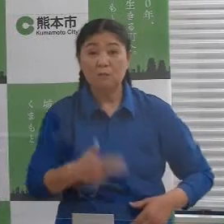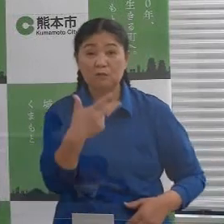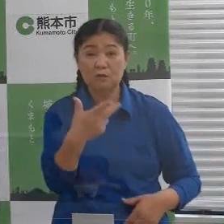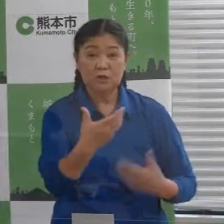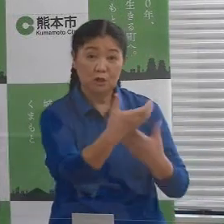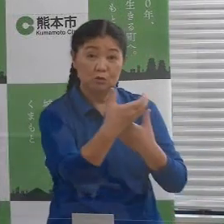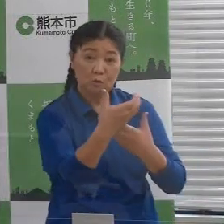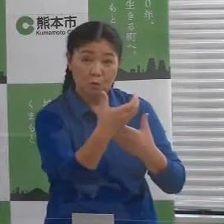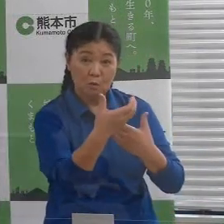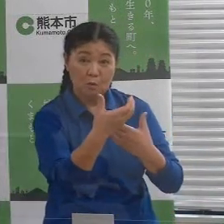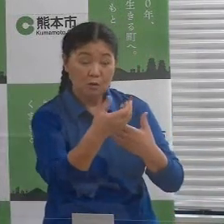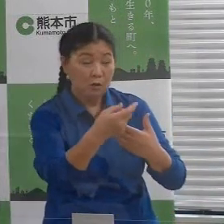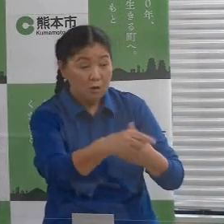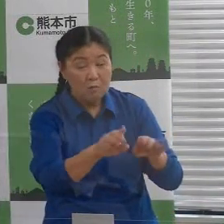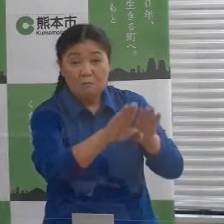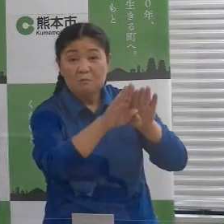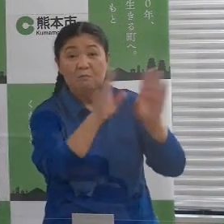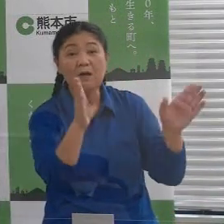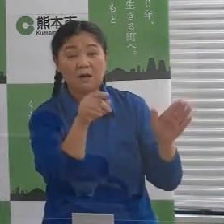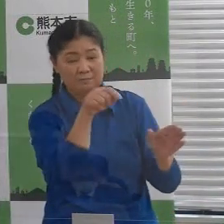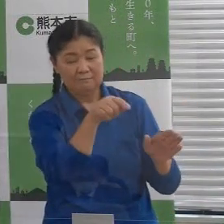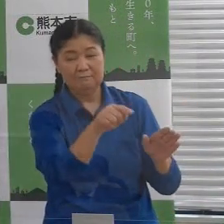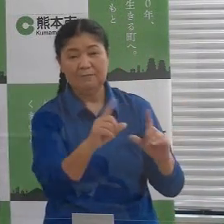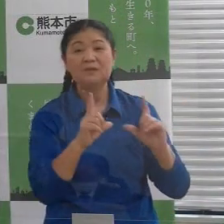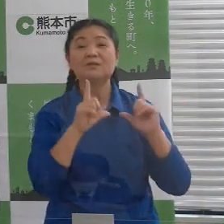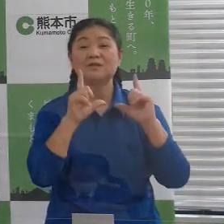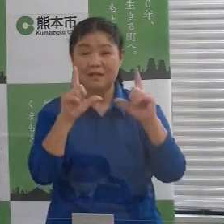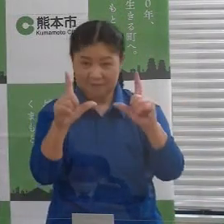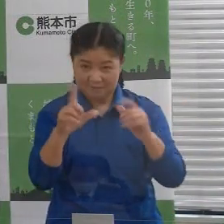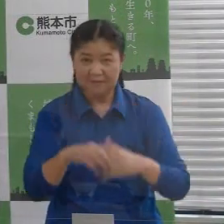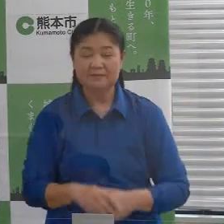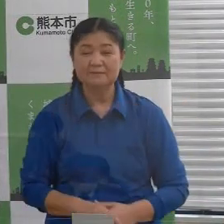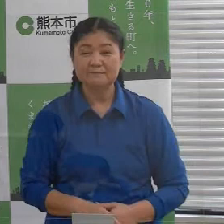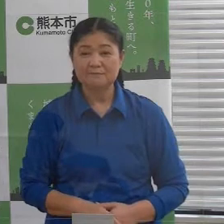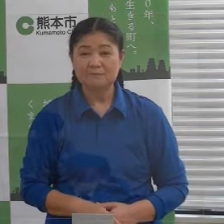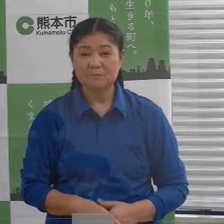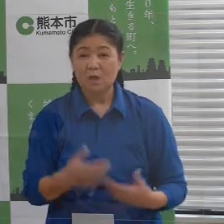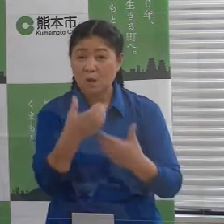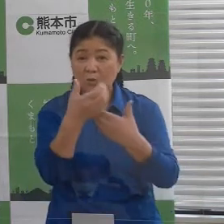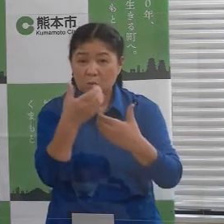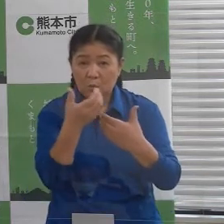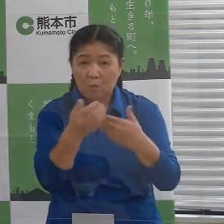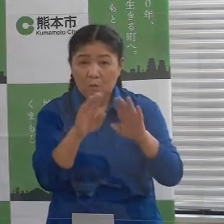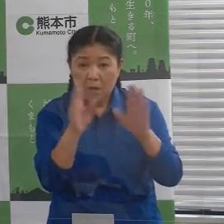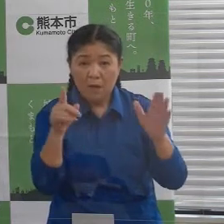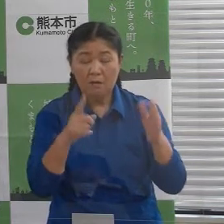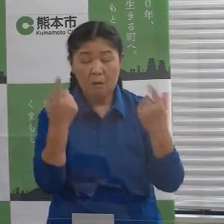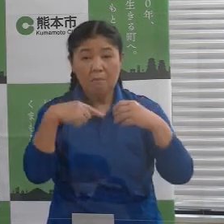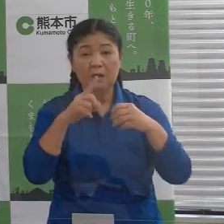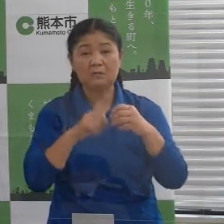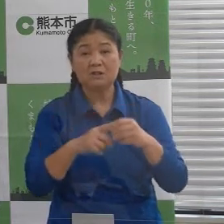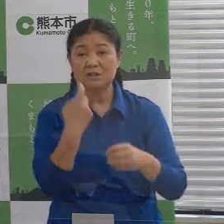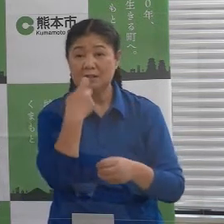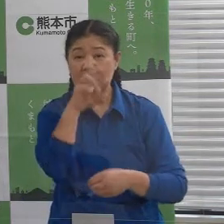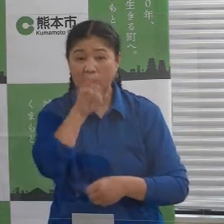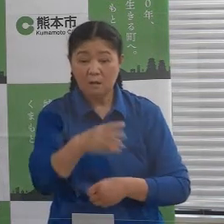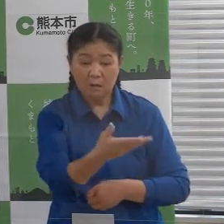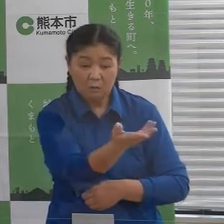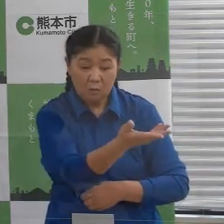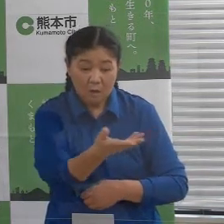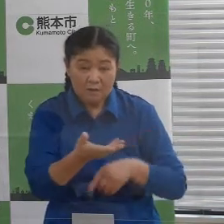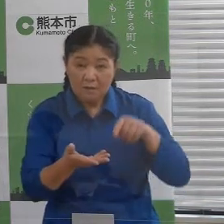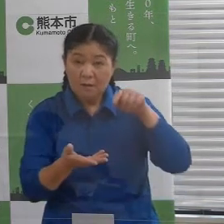都市消防出初め式についてお知らせをいたします。消防出初め式は例年白川河川